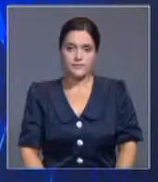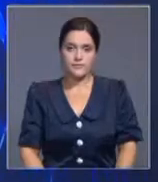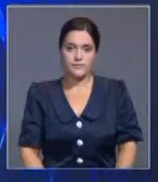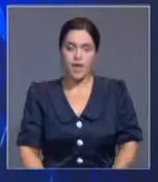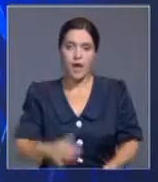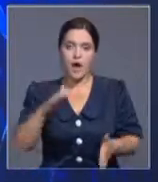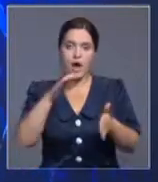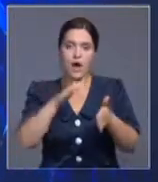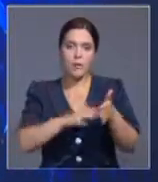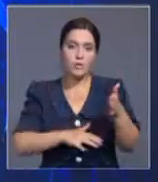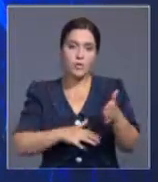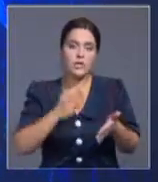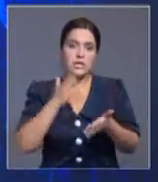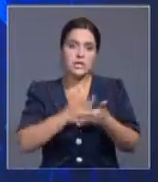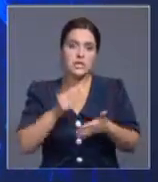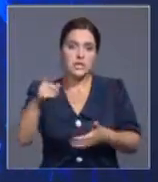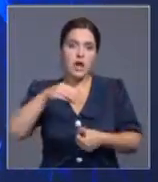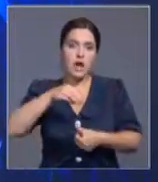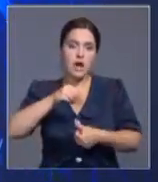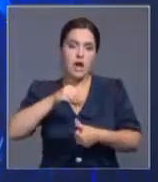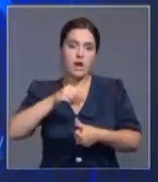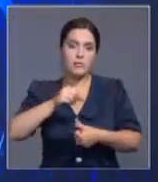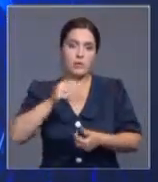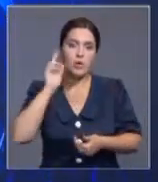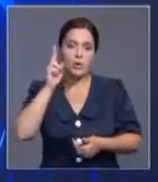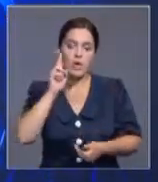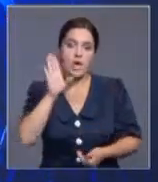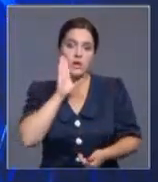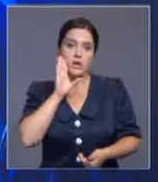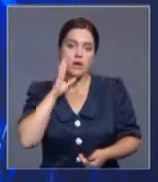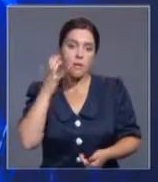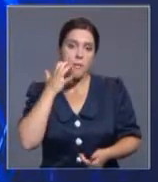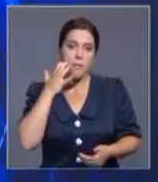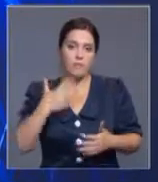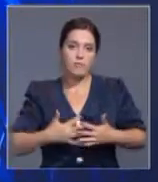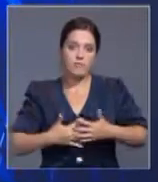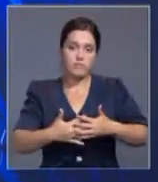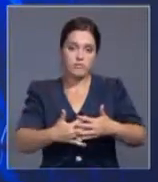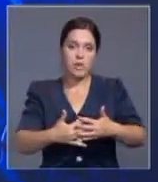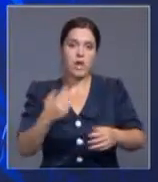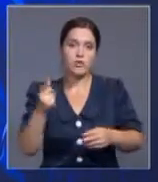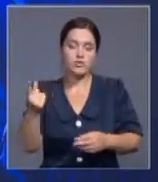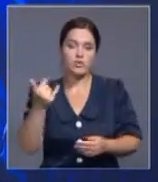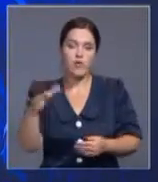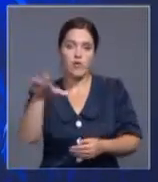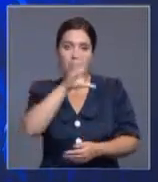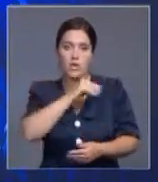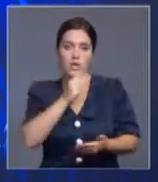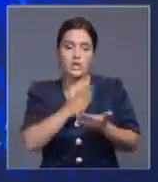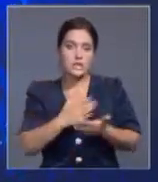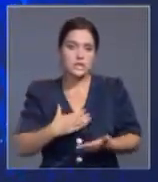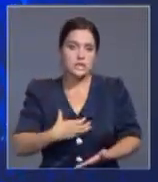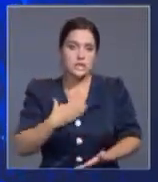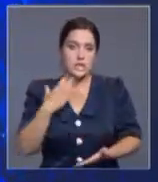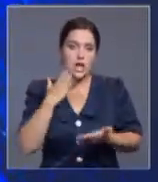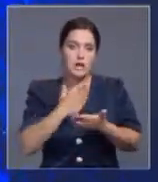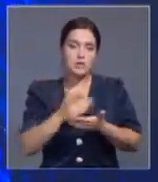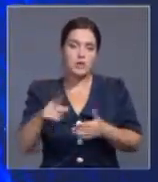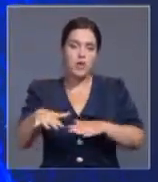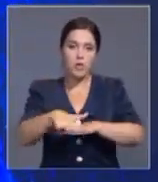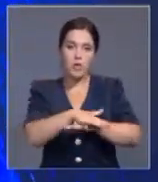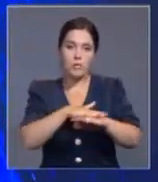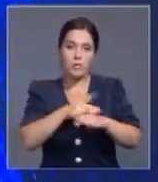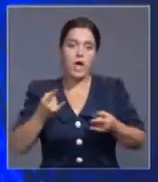Аборт. Такой приговор в Армении все чаще выносят неродившимся дочерям. Страшная тенденция последних лет привела к трагедии